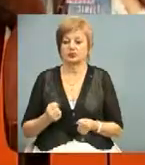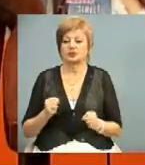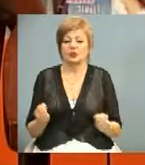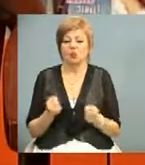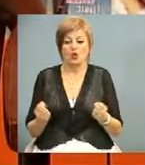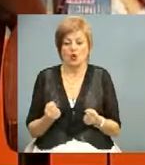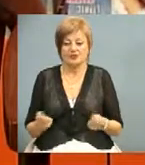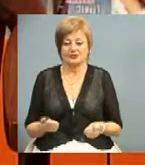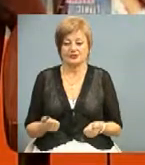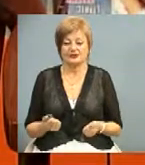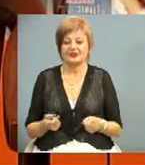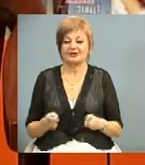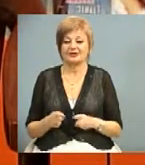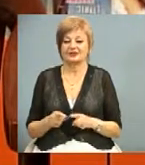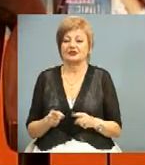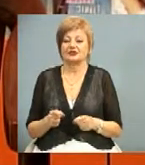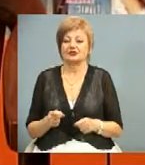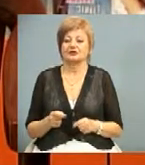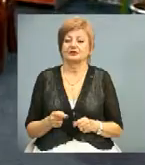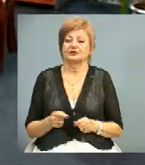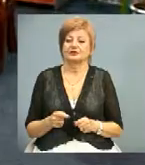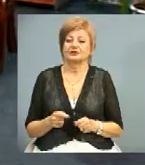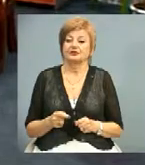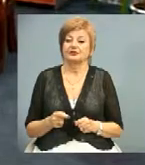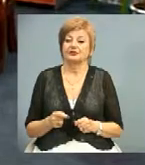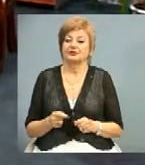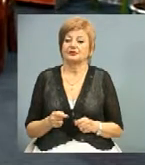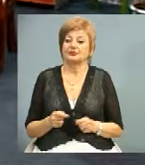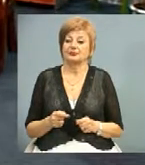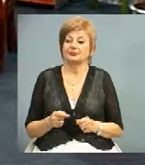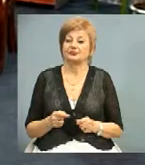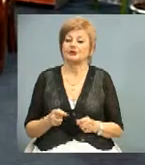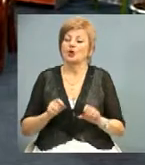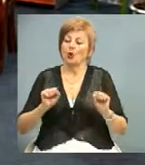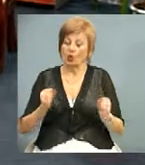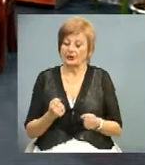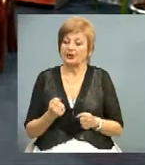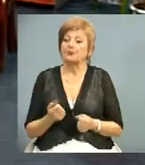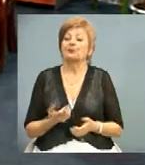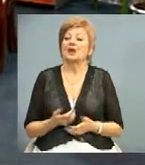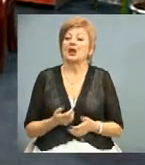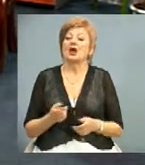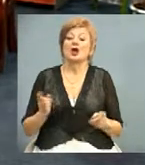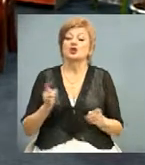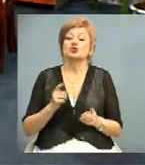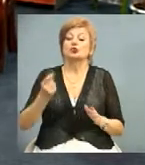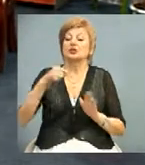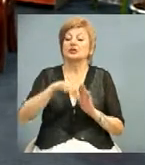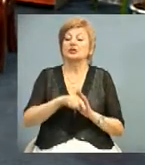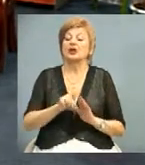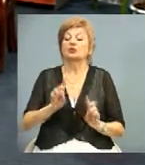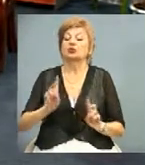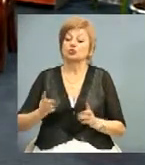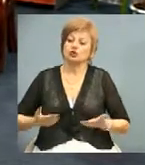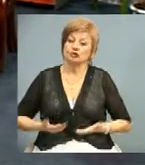от такі от льодові, такі, знаєш, температуру льодову. Що на льодовиках? Щось мешкає